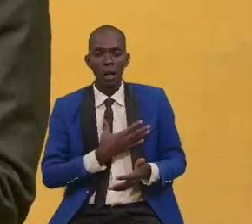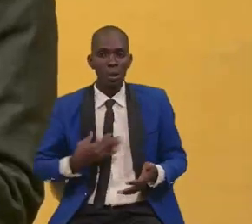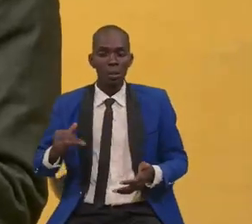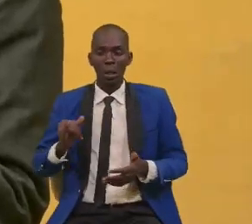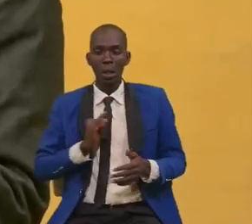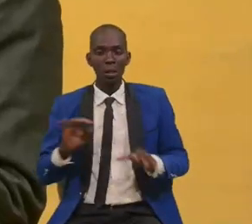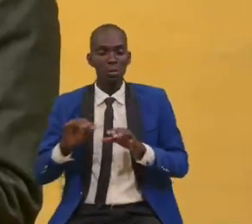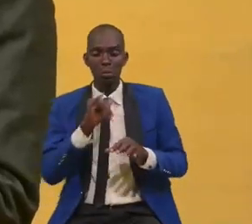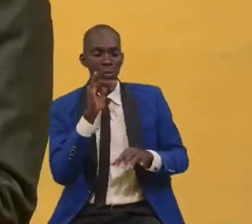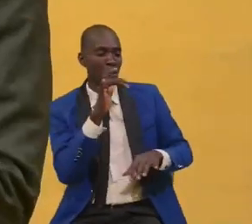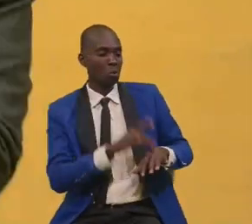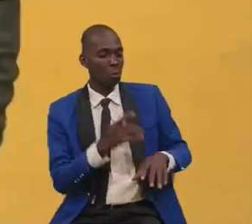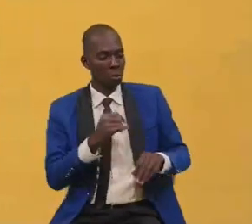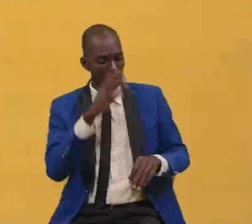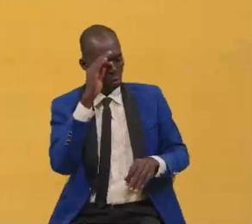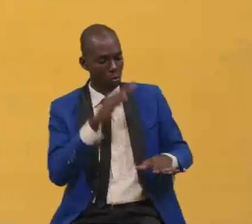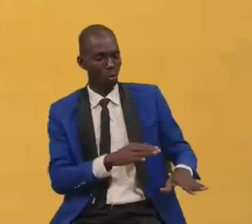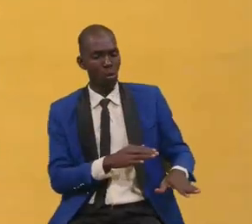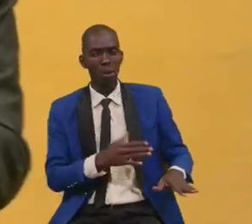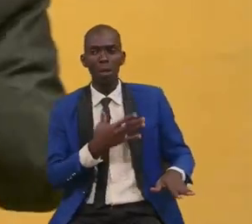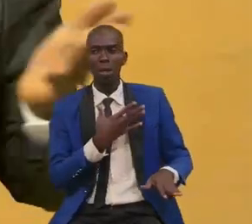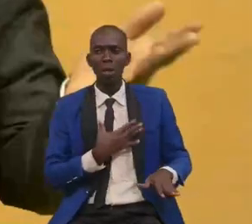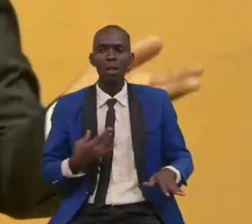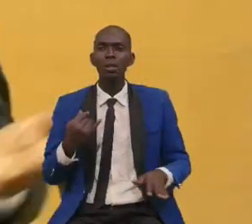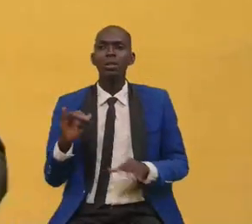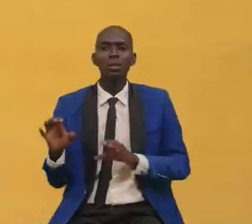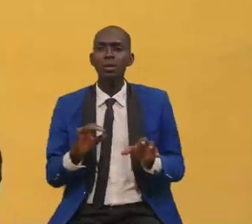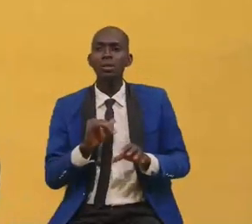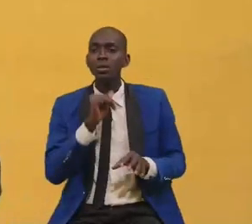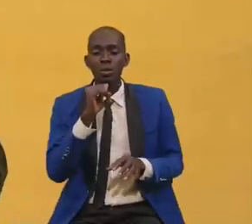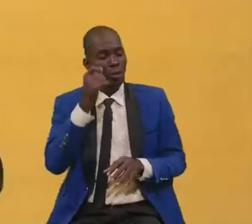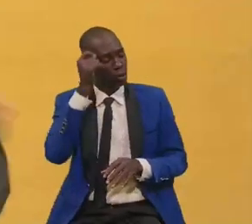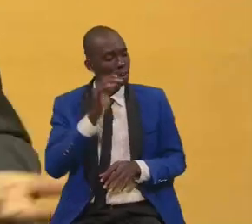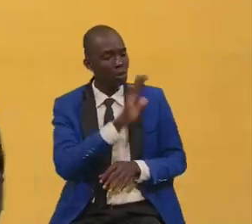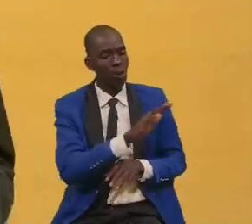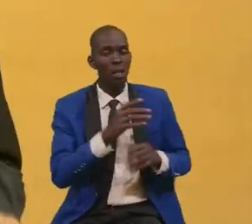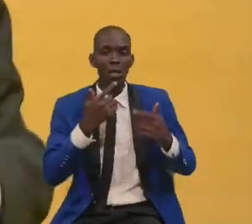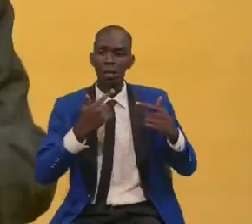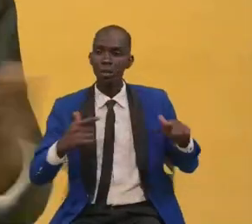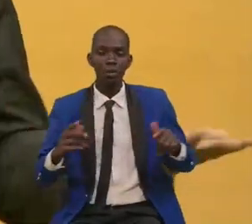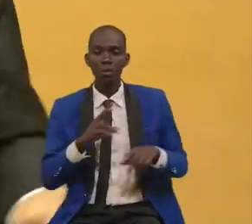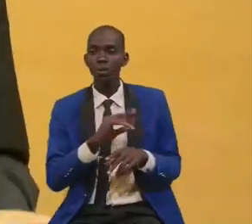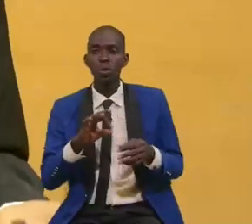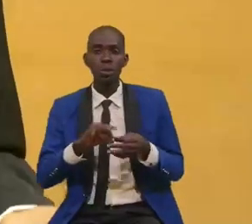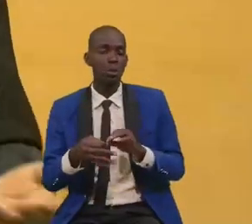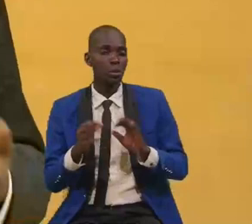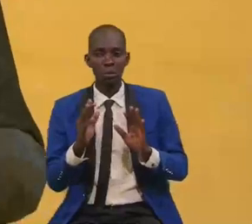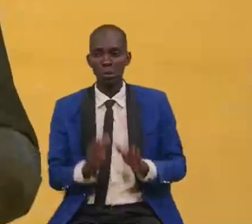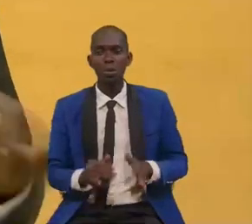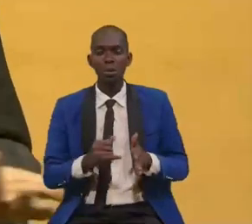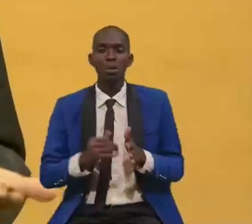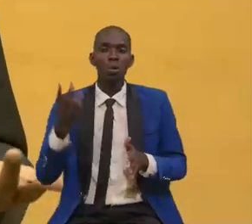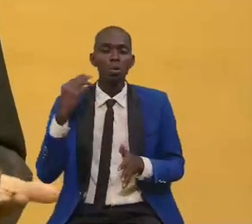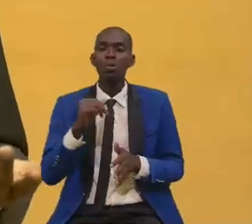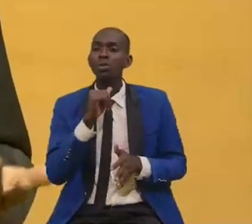dit, garçon, en réalité, je ne comprends pas leur langue. Il n'y avait pas d'interprète. Ce n'était même pas une croisade. Je